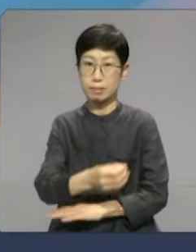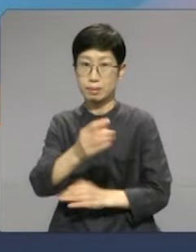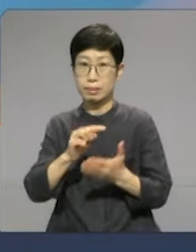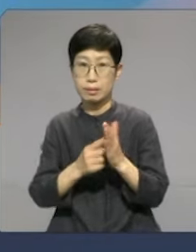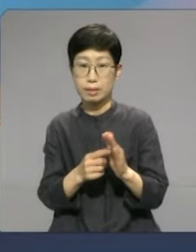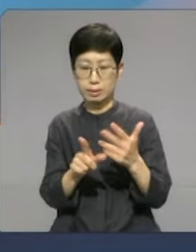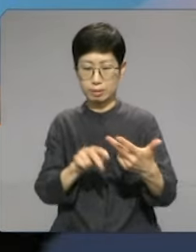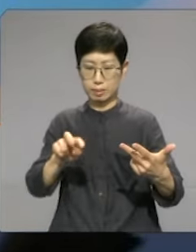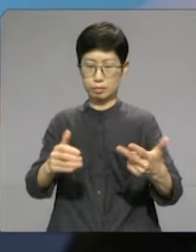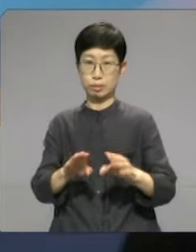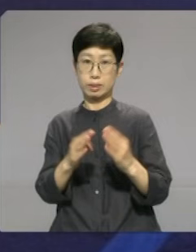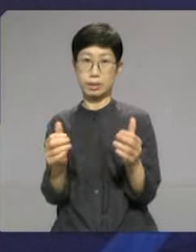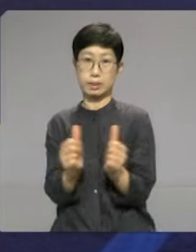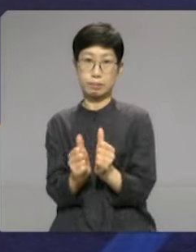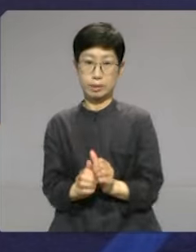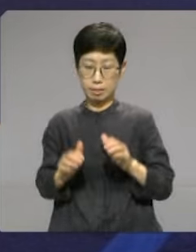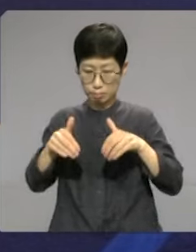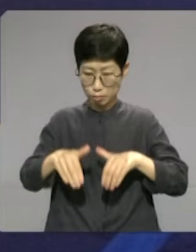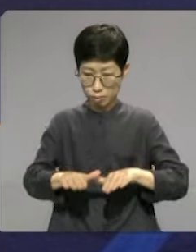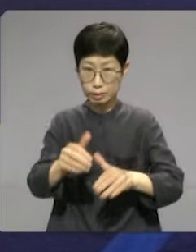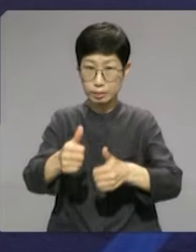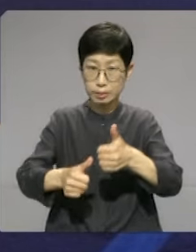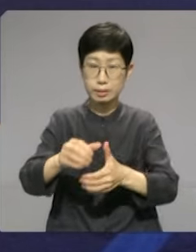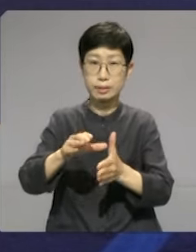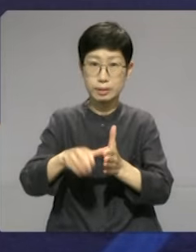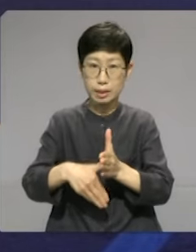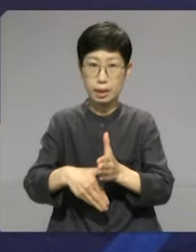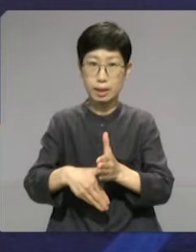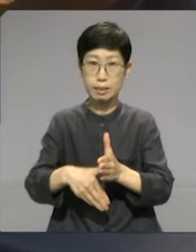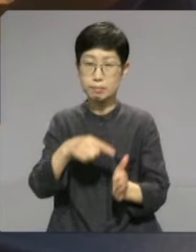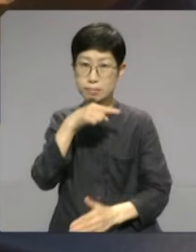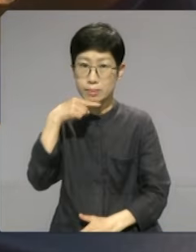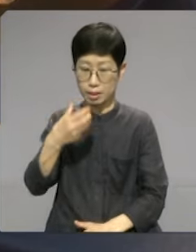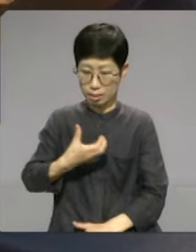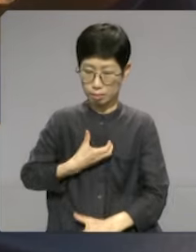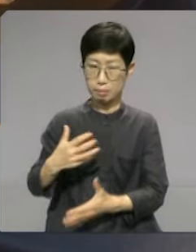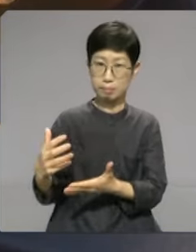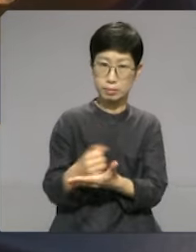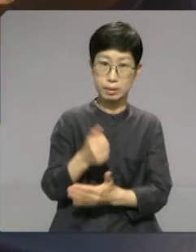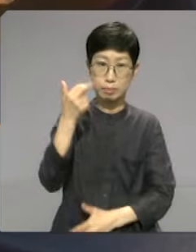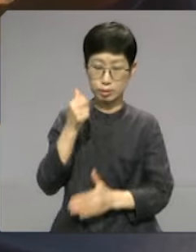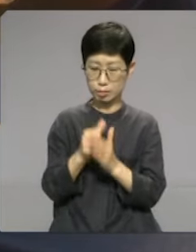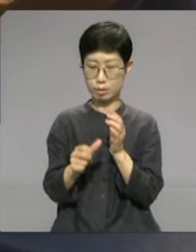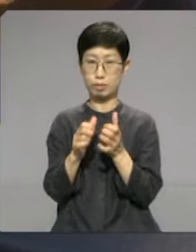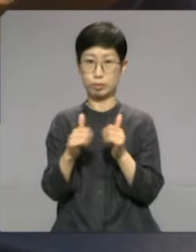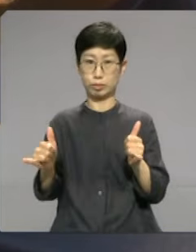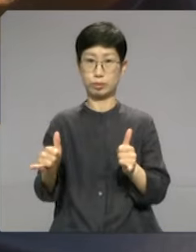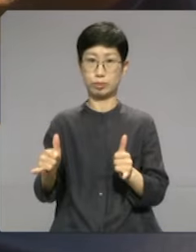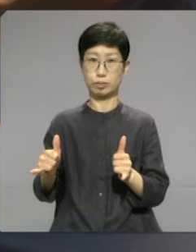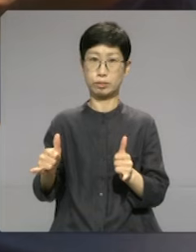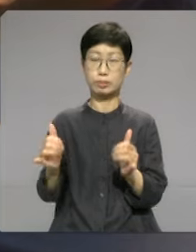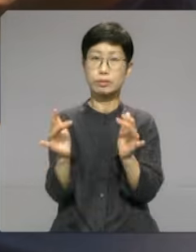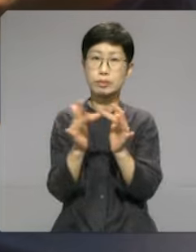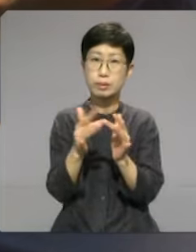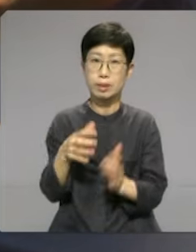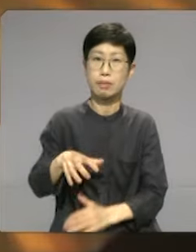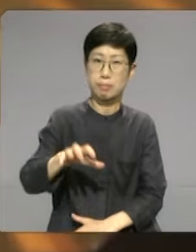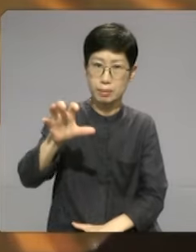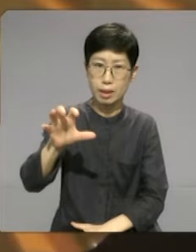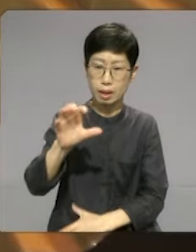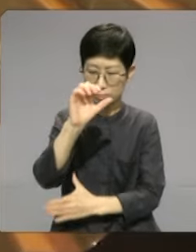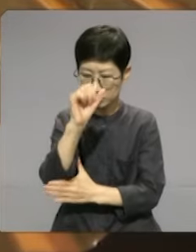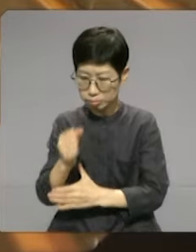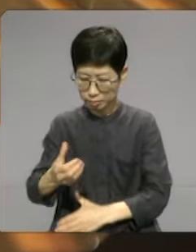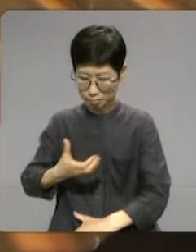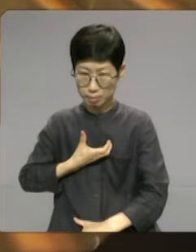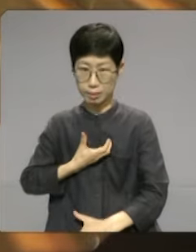지난달 29일 열린 남자 스케이트보드 경기에서 동메달을 딴 미국의 나이자 휴스턴 선수가 자신의 SNS 노이슨 메달을